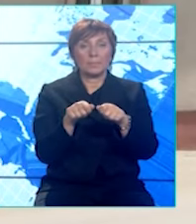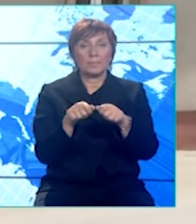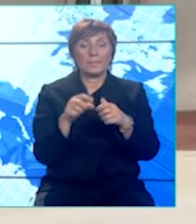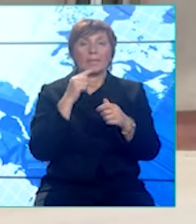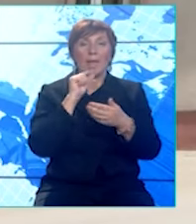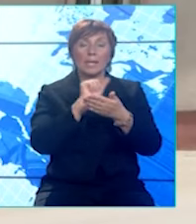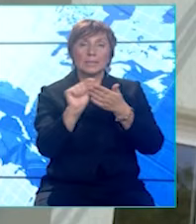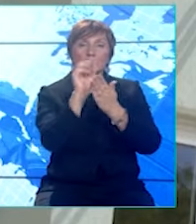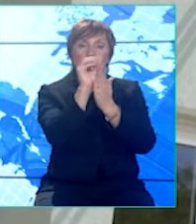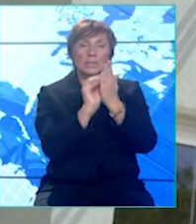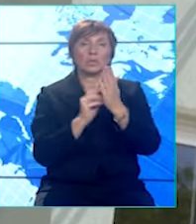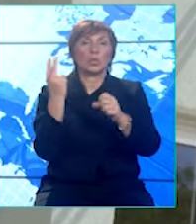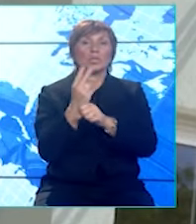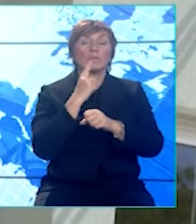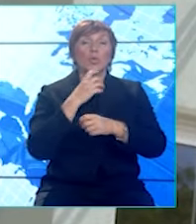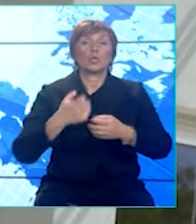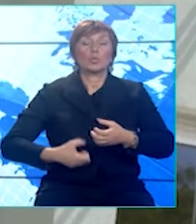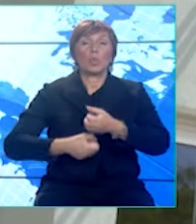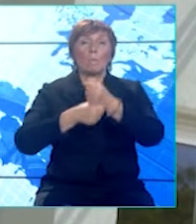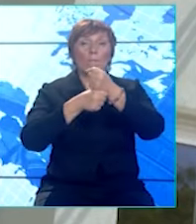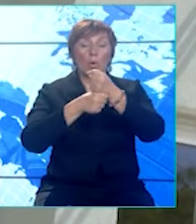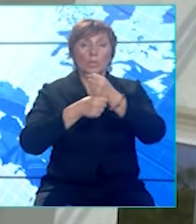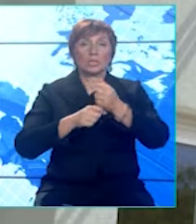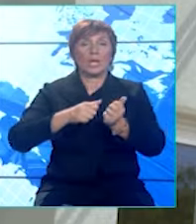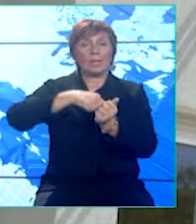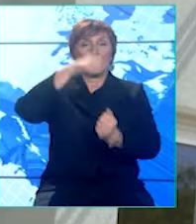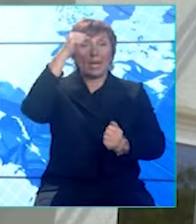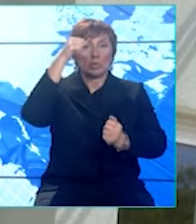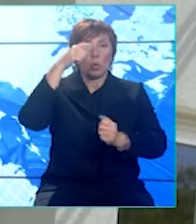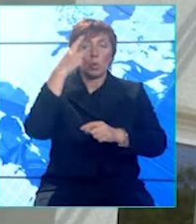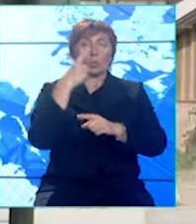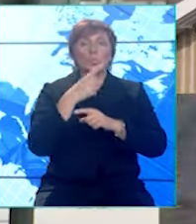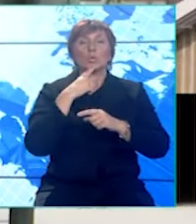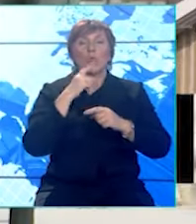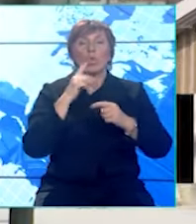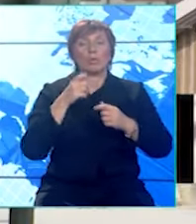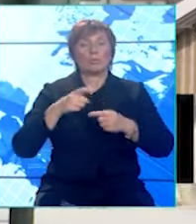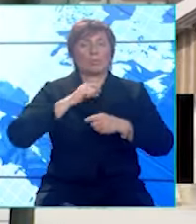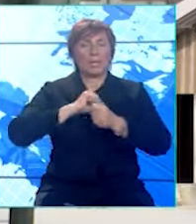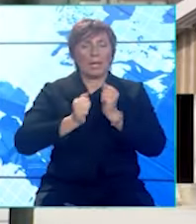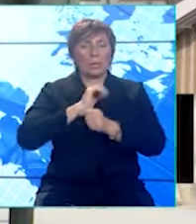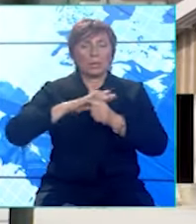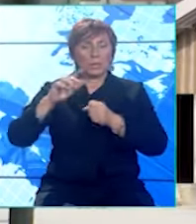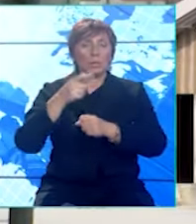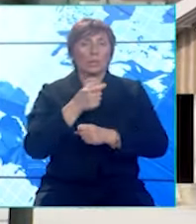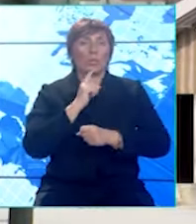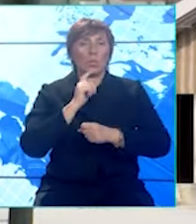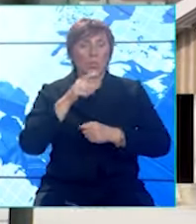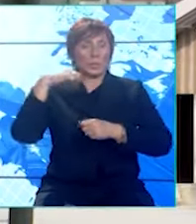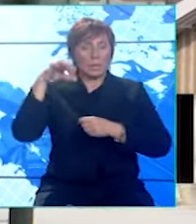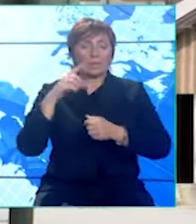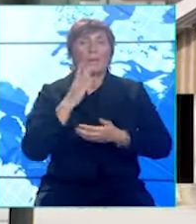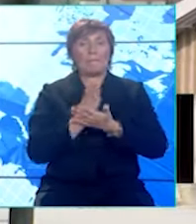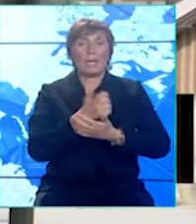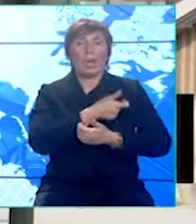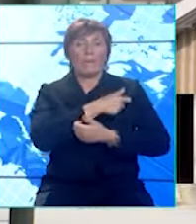Na spisku država koje su podržale rezoluciju o genocidu u Srebrenici bila je i Poljska. Odlukom Vijeća ministara, tačnije trojice iz